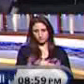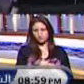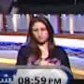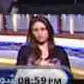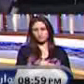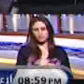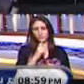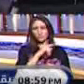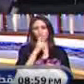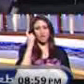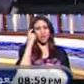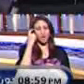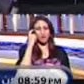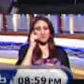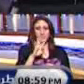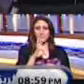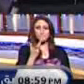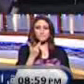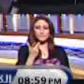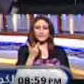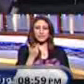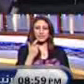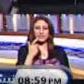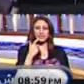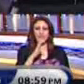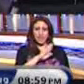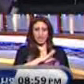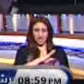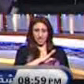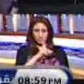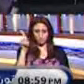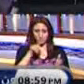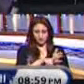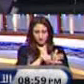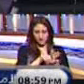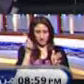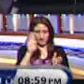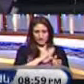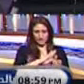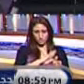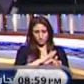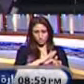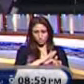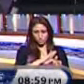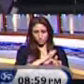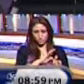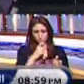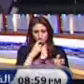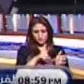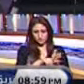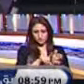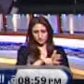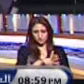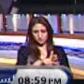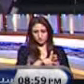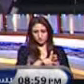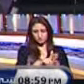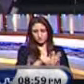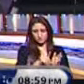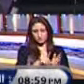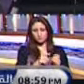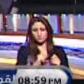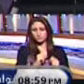من التقرير تورط اي من قيادات المجلس العسكري السابق استاذ محمد؟ في الحقيقه ده الامر